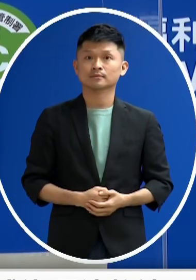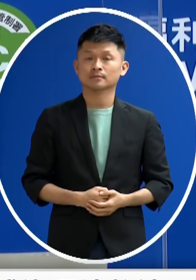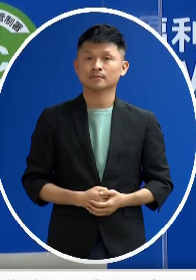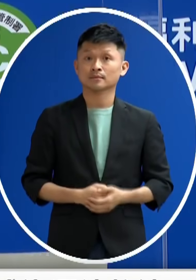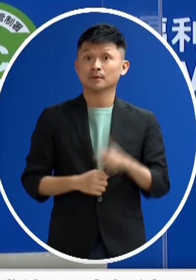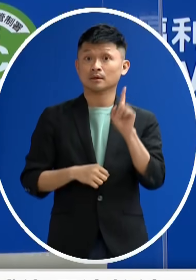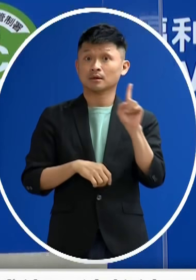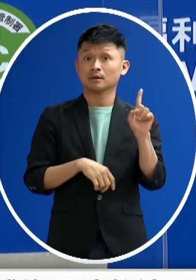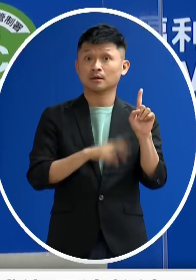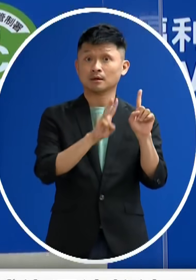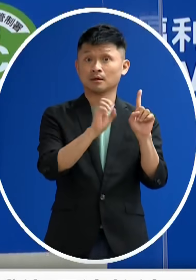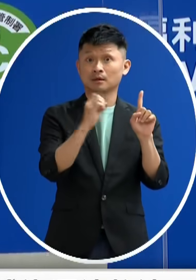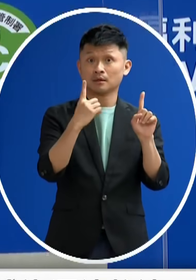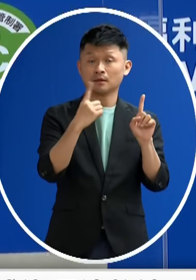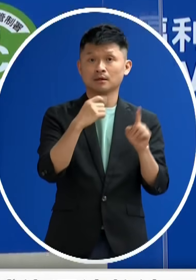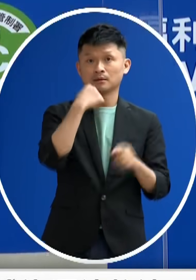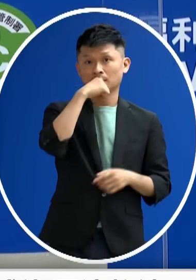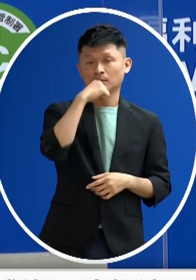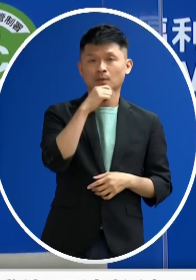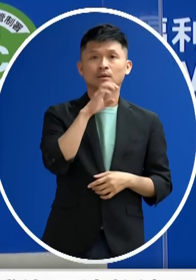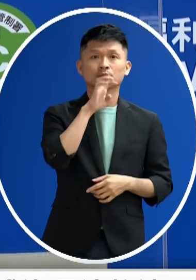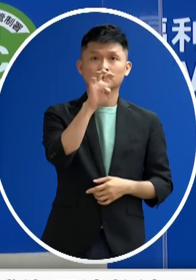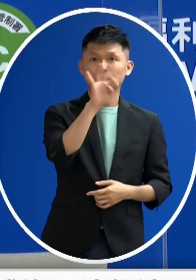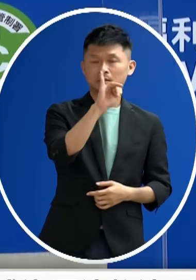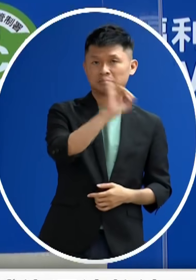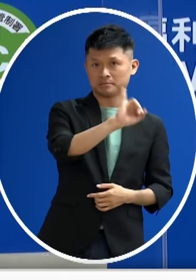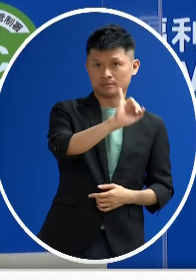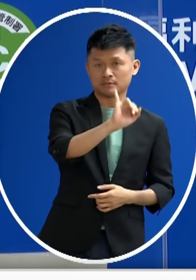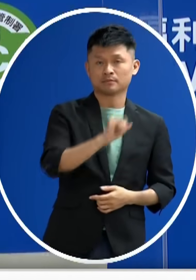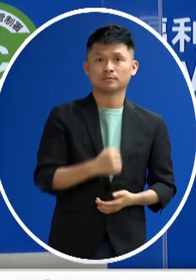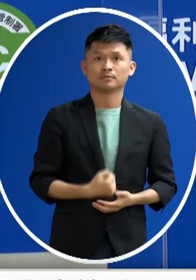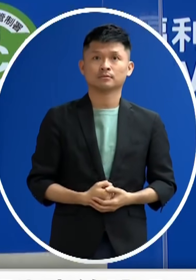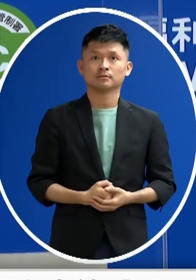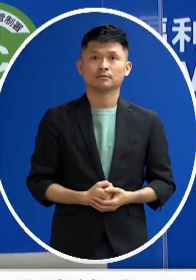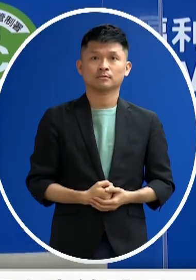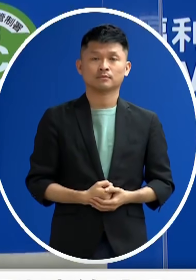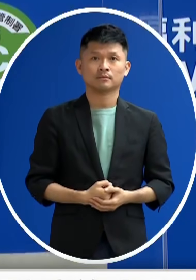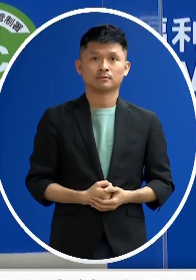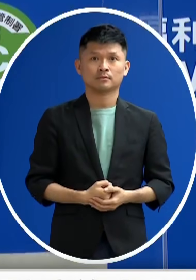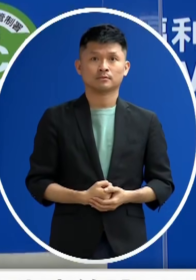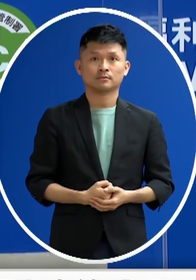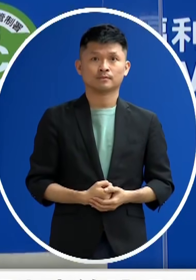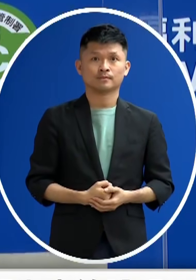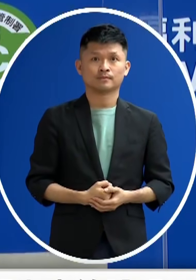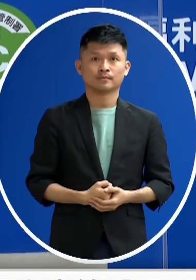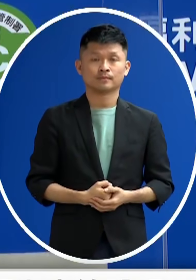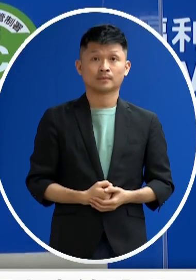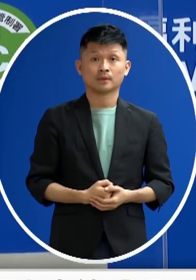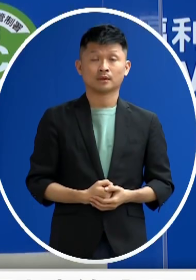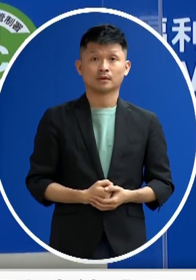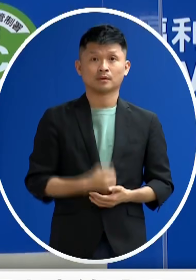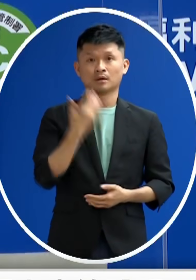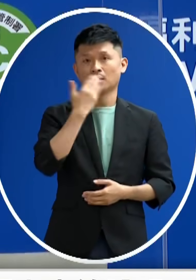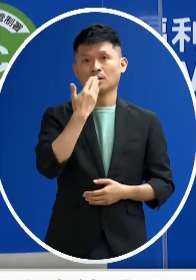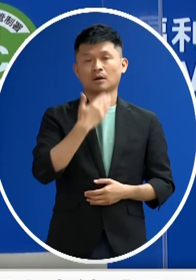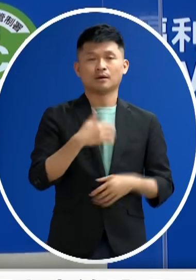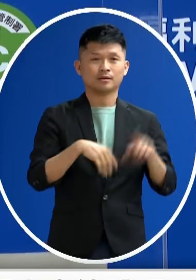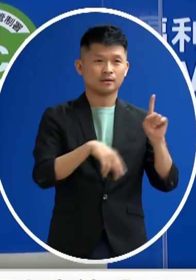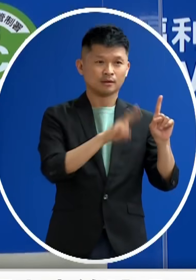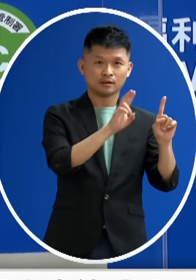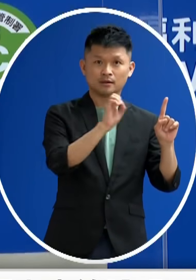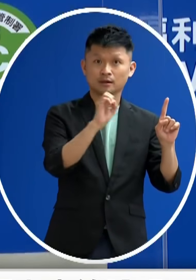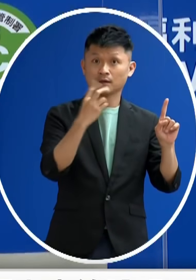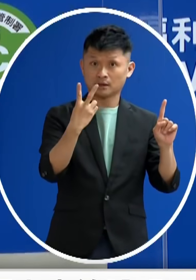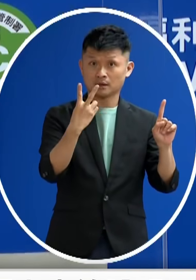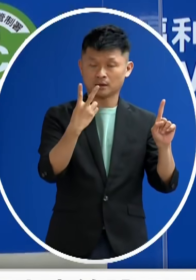这1201是本国籍40多岁的女性，是没有，这已经过了。1202现在讲1202